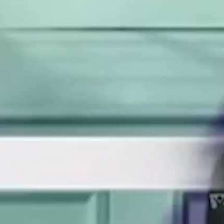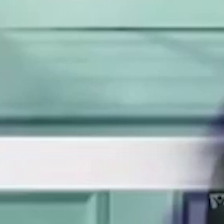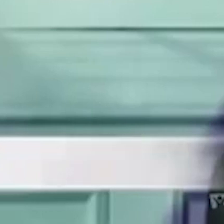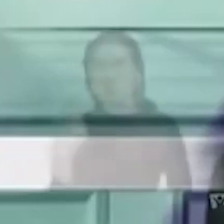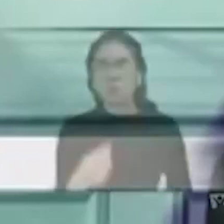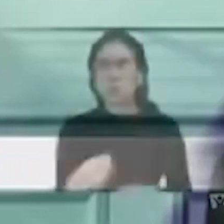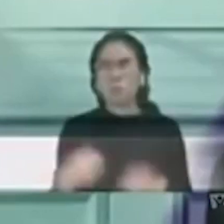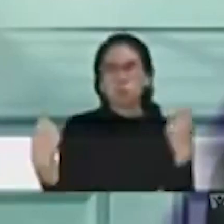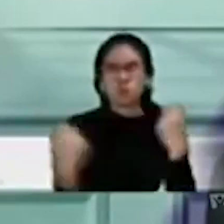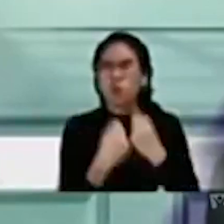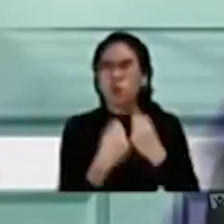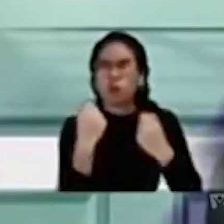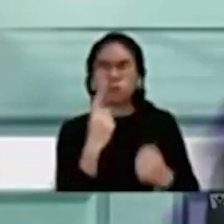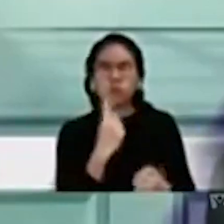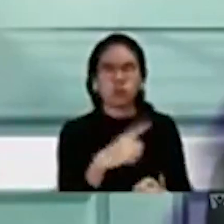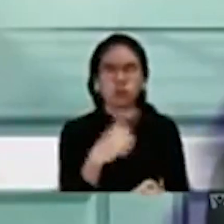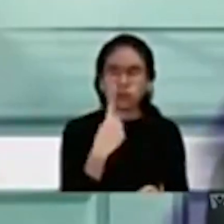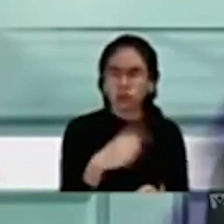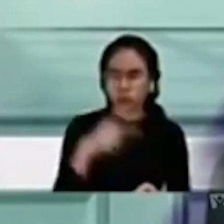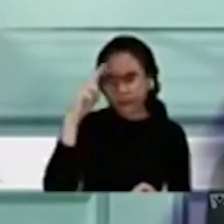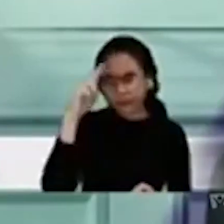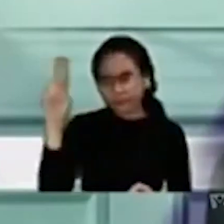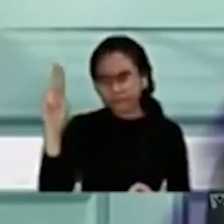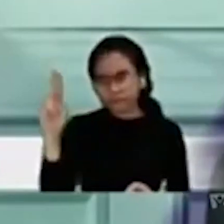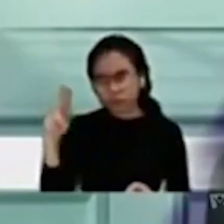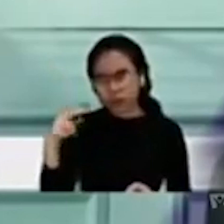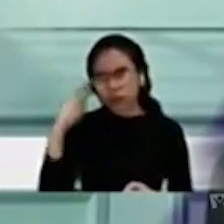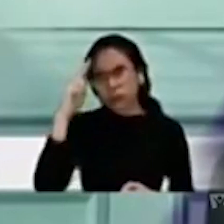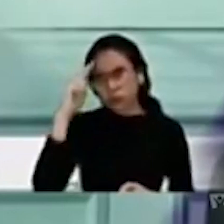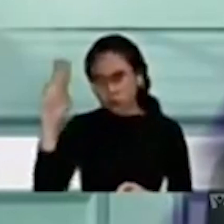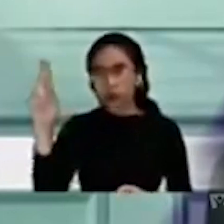Oh Tuhan, ampunilah akan semuanya itu.